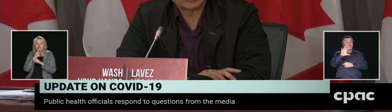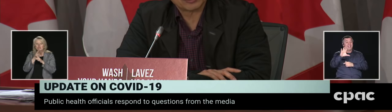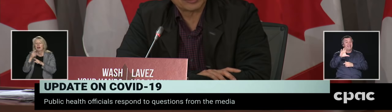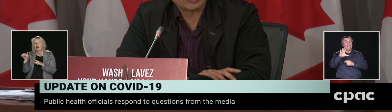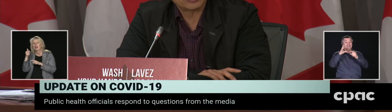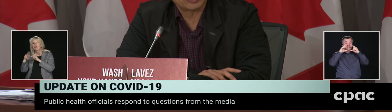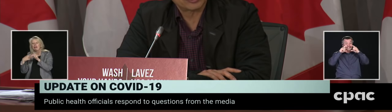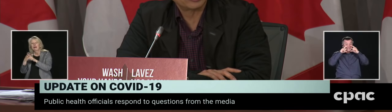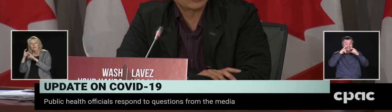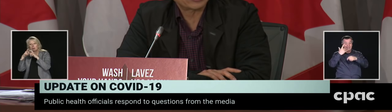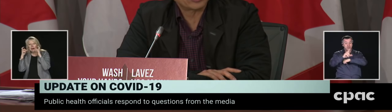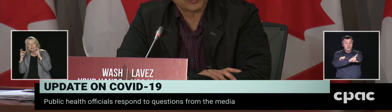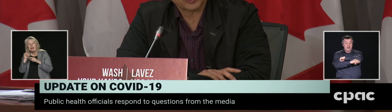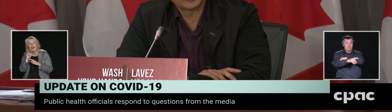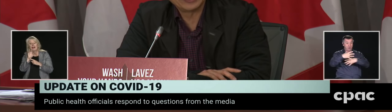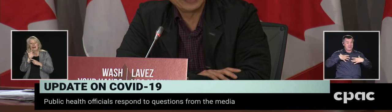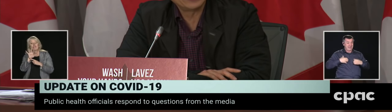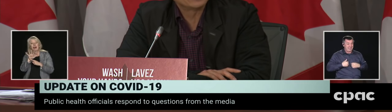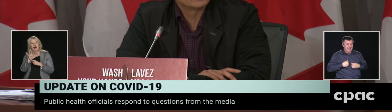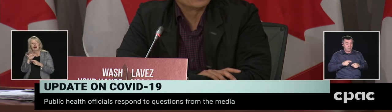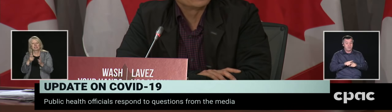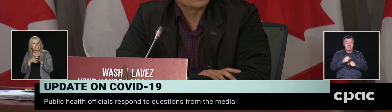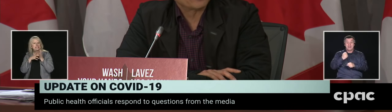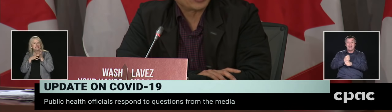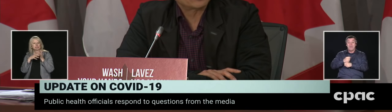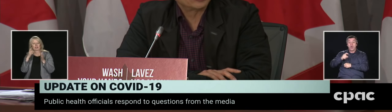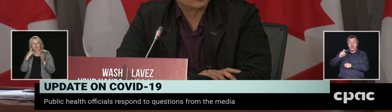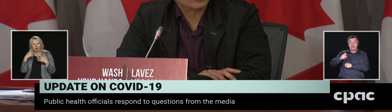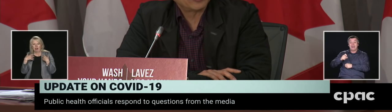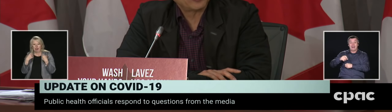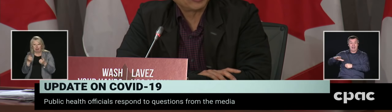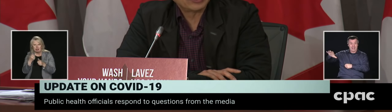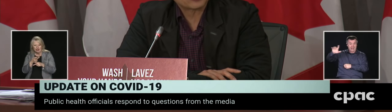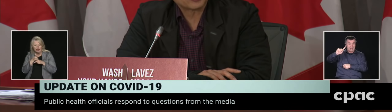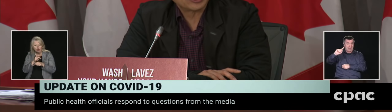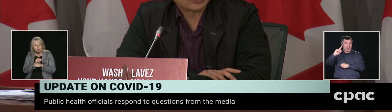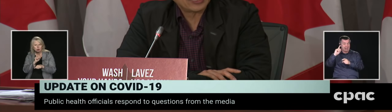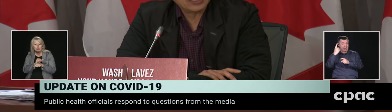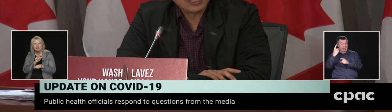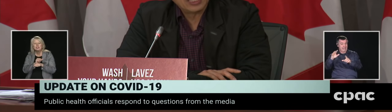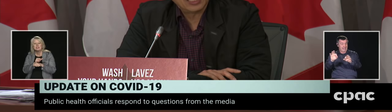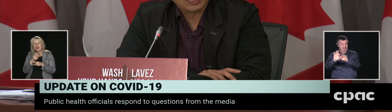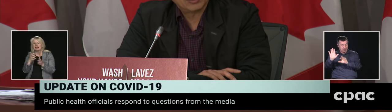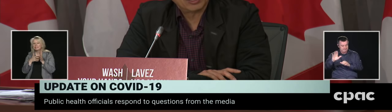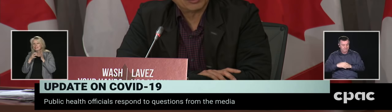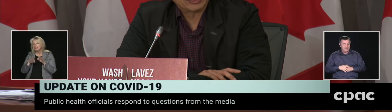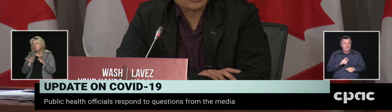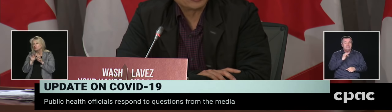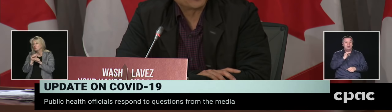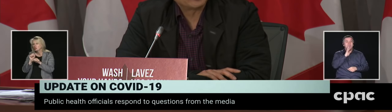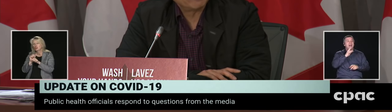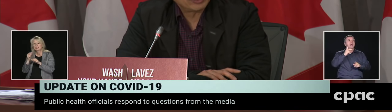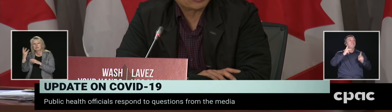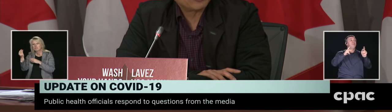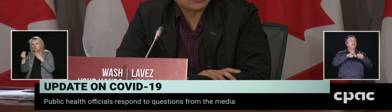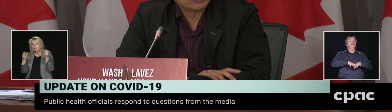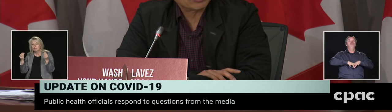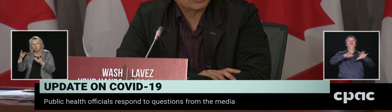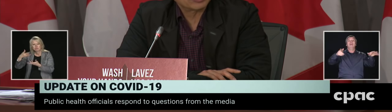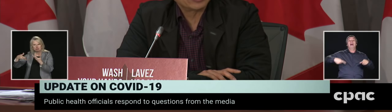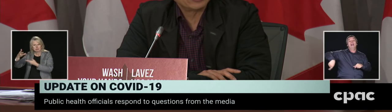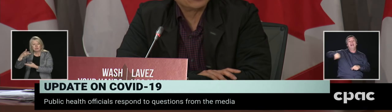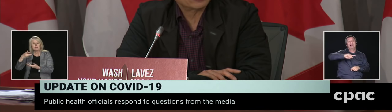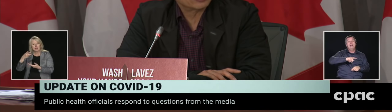les travailleurs essentiels sur le train en première ligne. Si on parle de la population générale, on a aussi un peu d'évidence